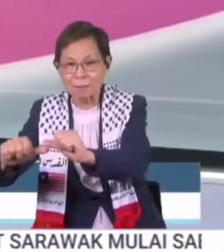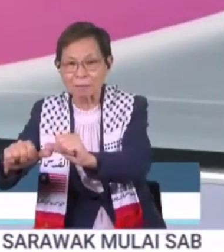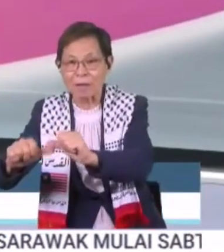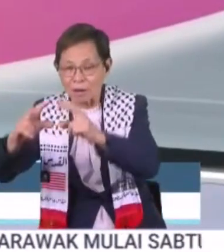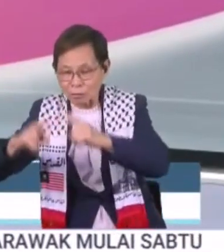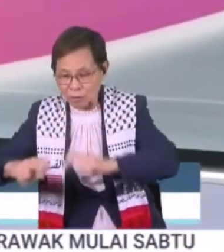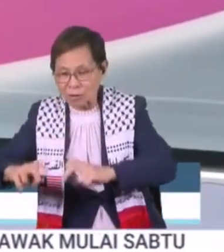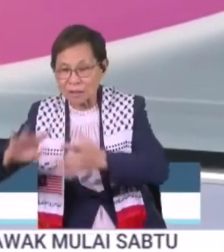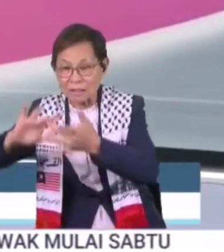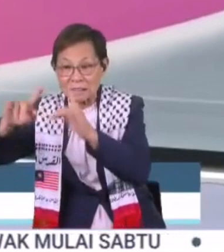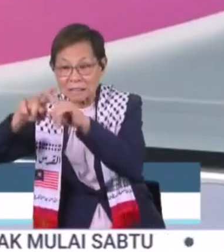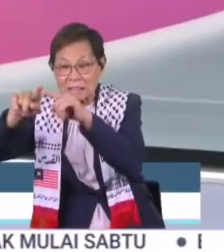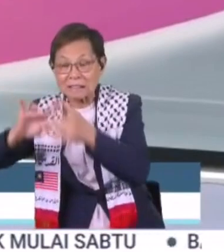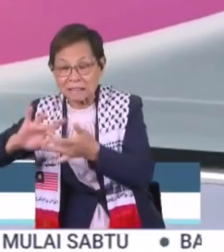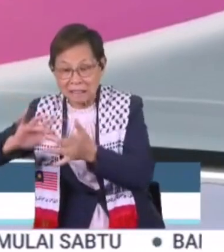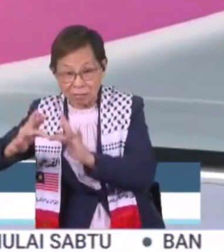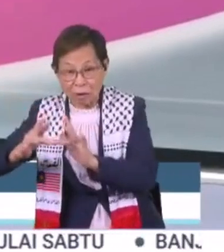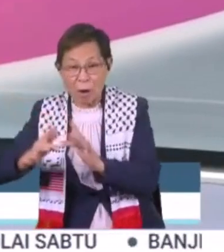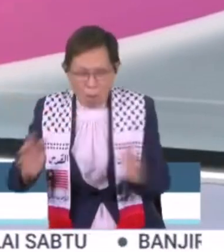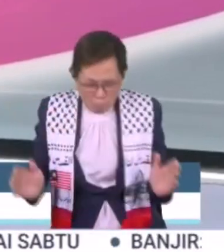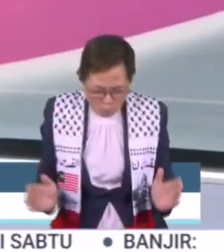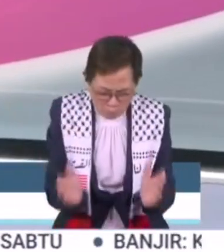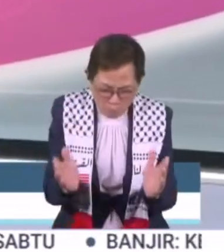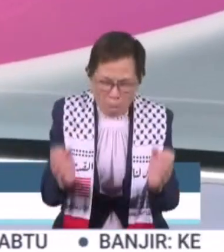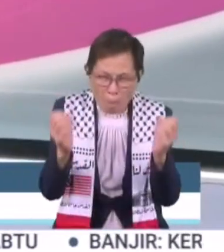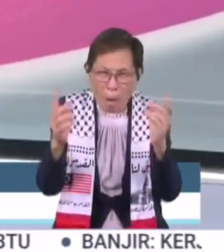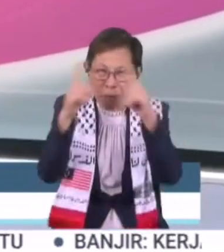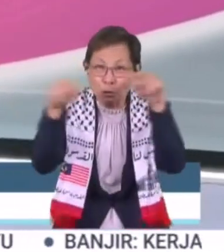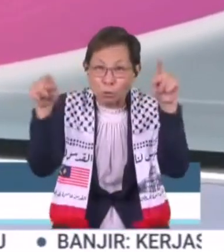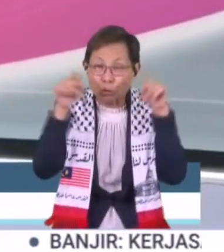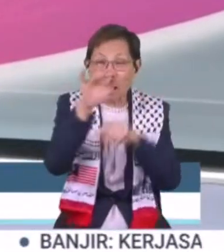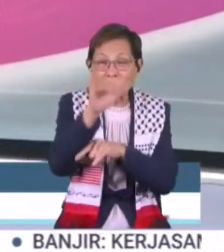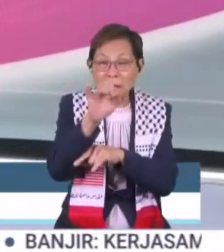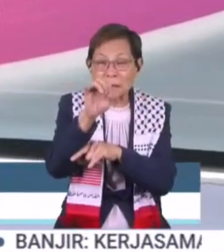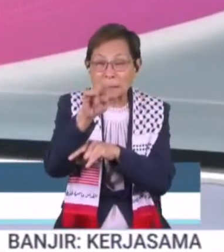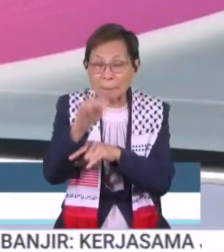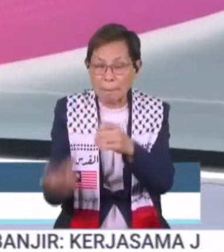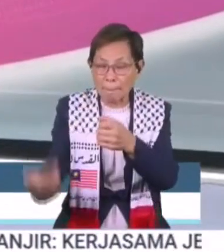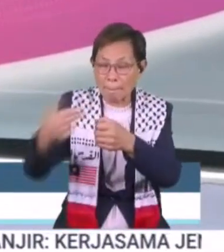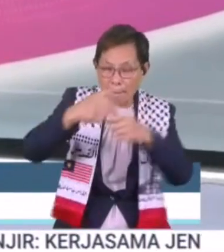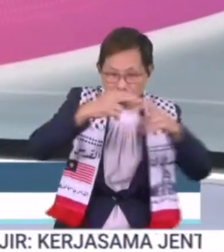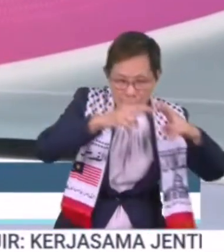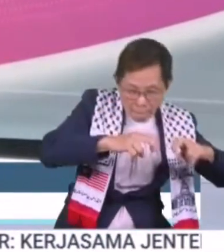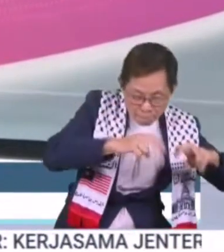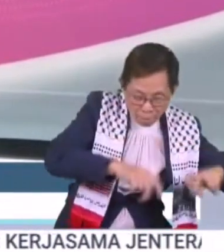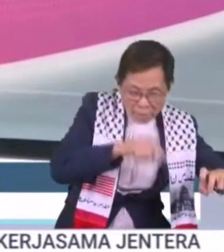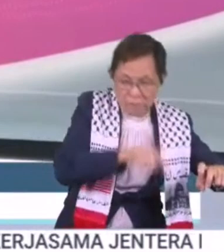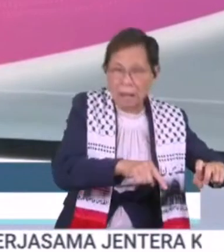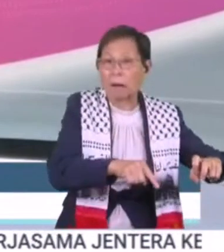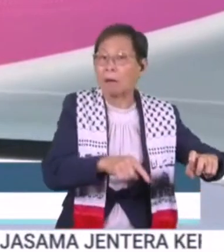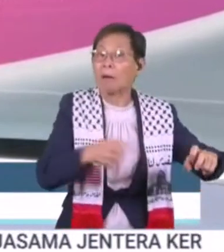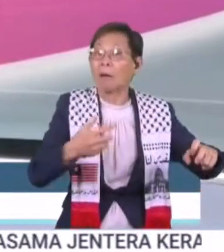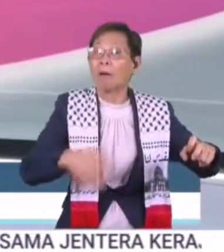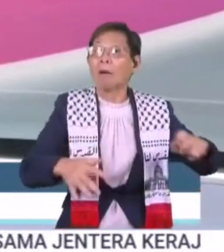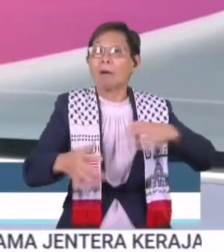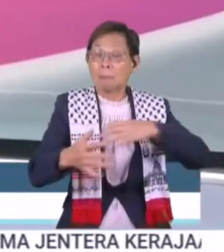is ber tujuan mengal lebih ramai mahasiswa di yaman untuk terat dalam pendidikan dan pendidikan berak